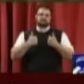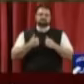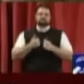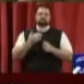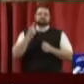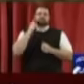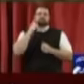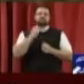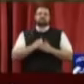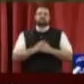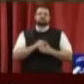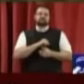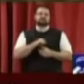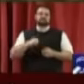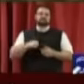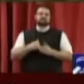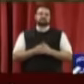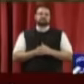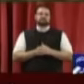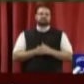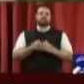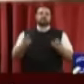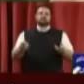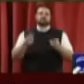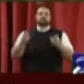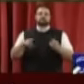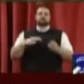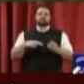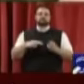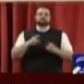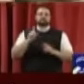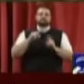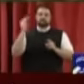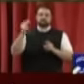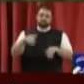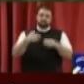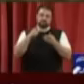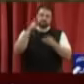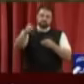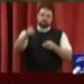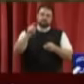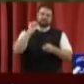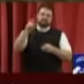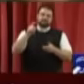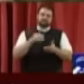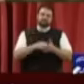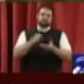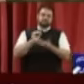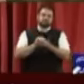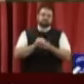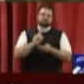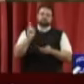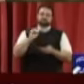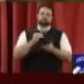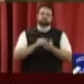divinitatea îi dă, luați-o cum vreți. Important este că dacă eu dat-o lui, el trebuie să aducă, nu? Vreți să o duci tu?